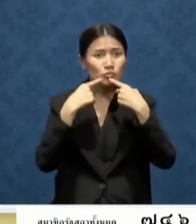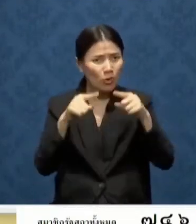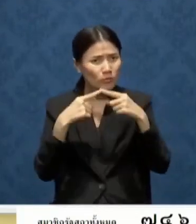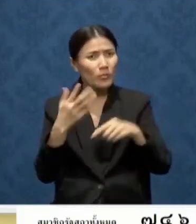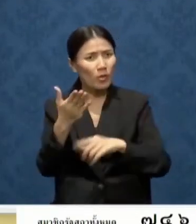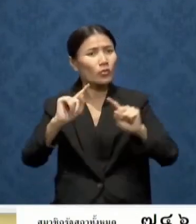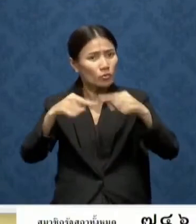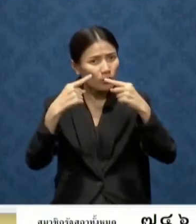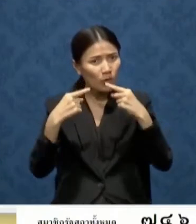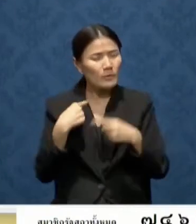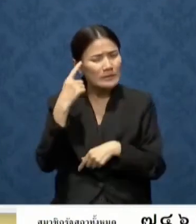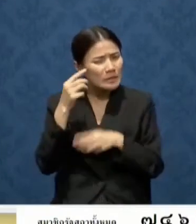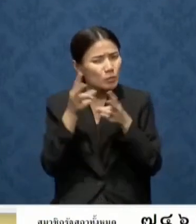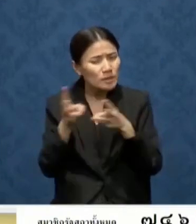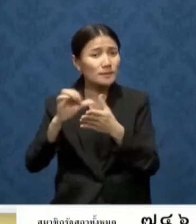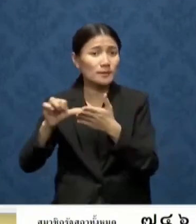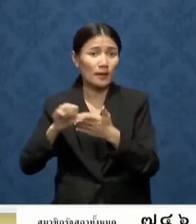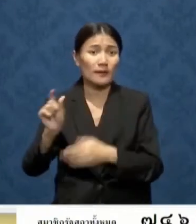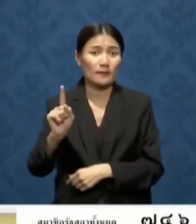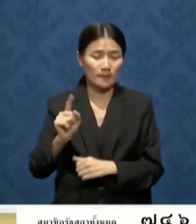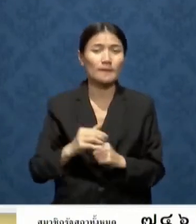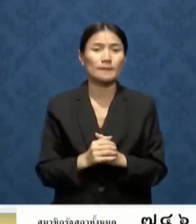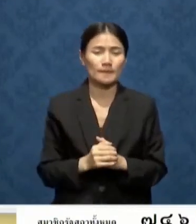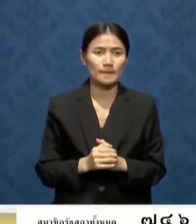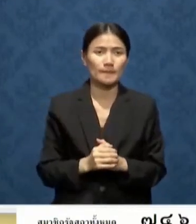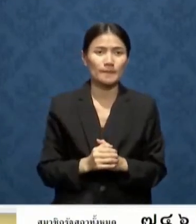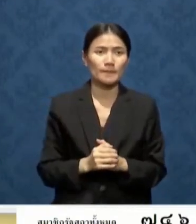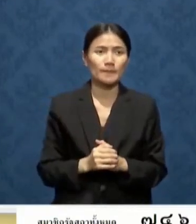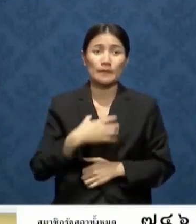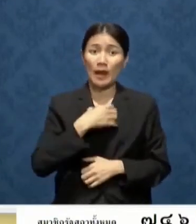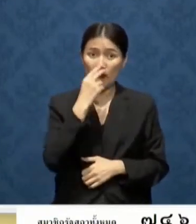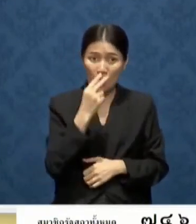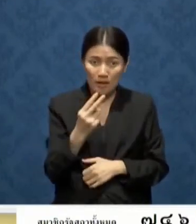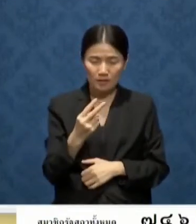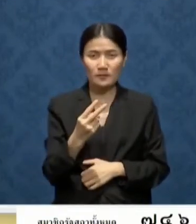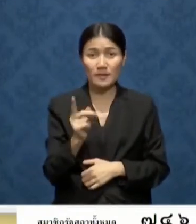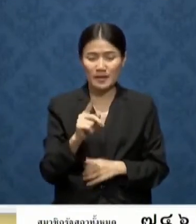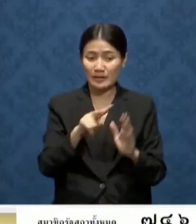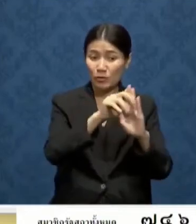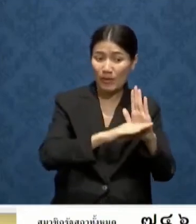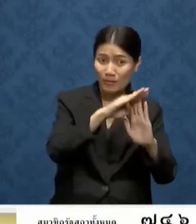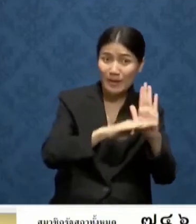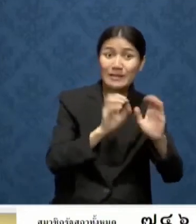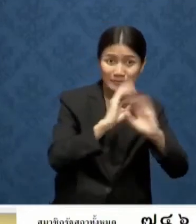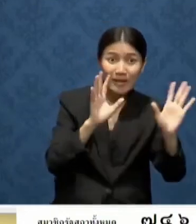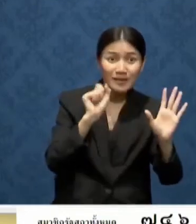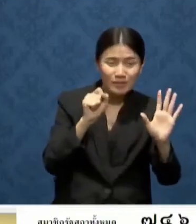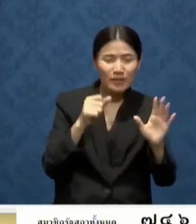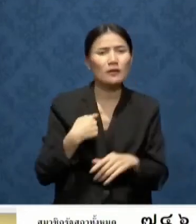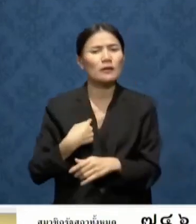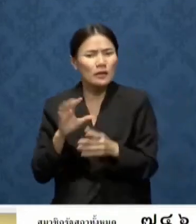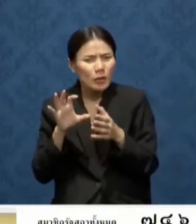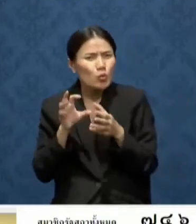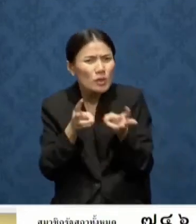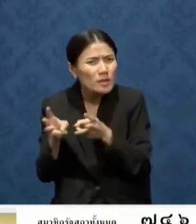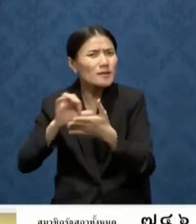างในการแ้ไขปัหาอย่างไรสิ่งที่ผมอยากเห็นนอกจความชัดเจนของนโยบายแล้วคือแนวทางในการแก